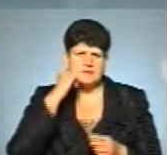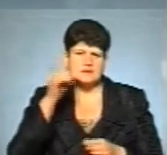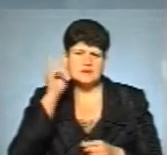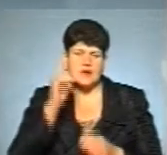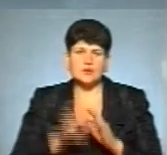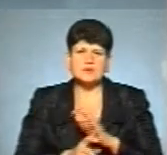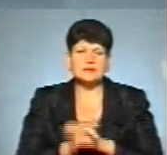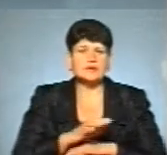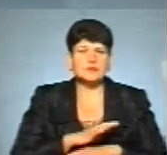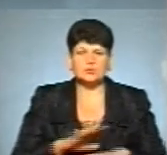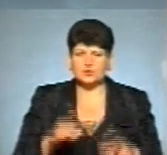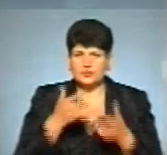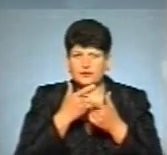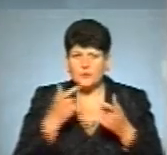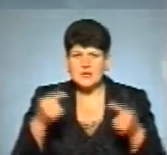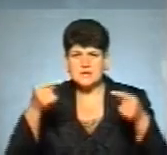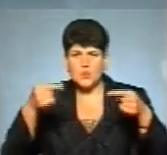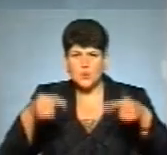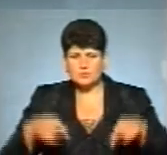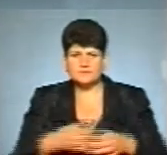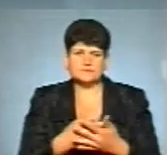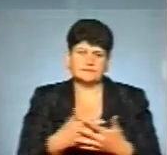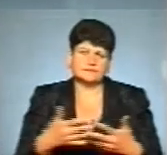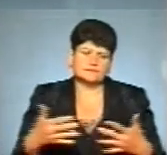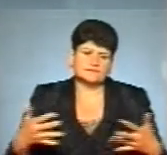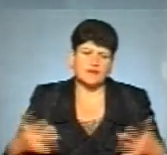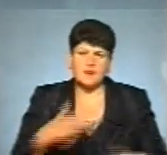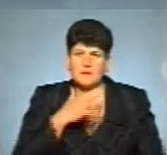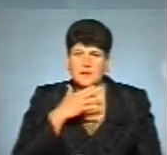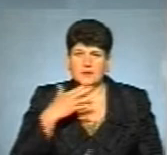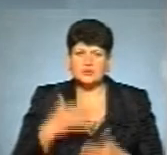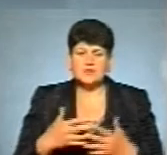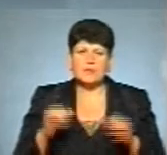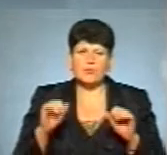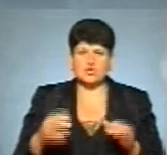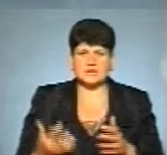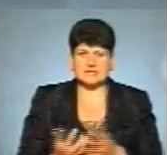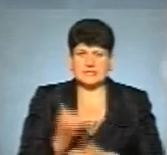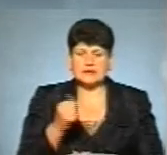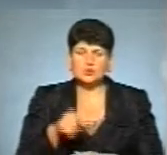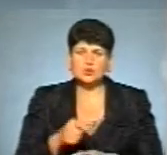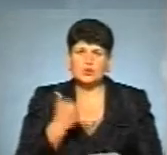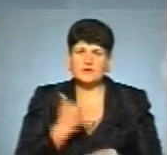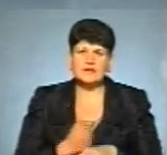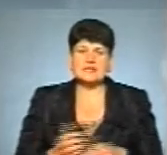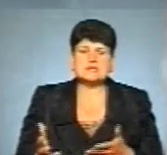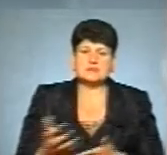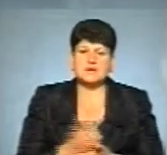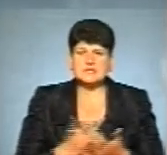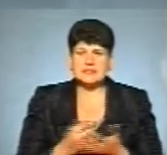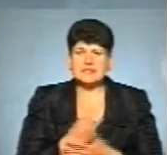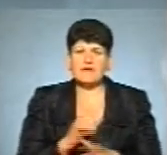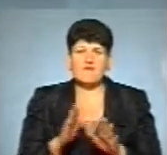не було інформації, руїни, ще чогось. Ну, дуже багато речей, які можна ще знайти. Тут основне зібратися, знайти